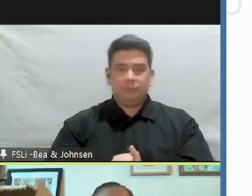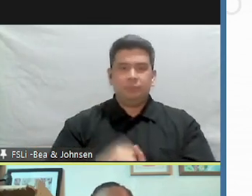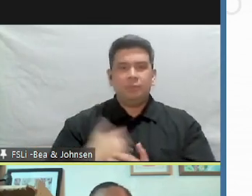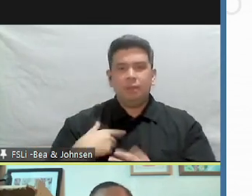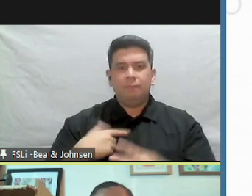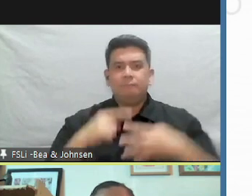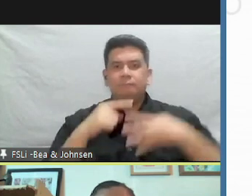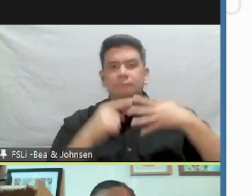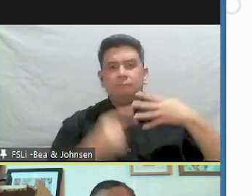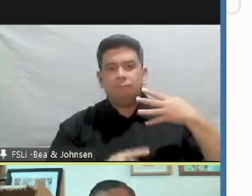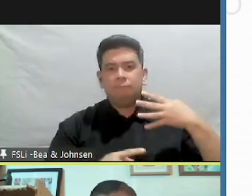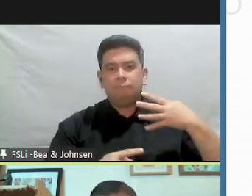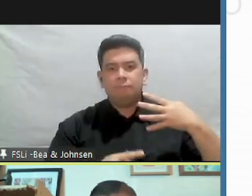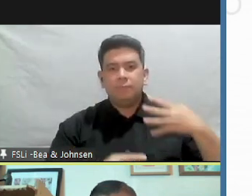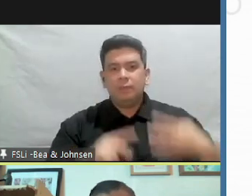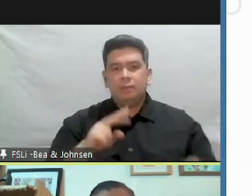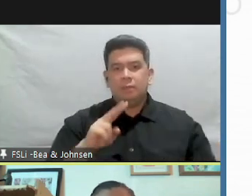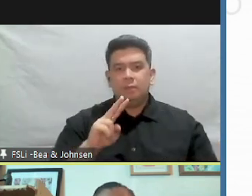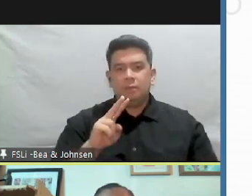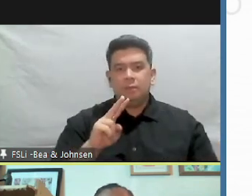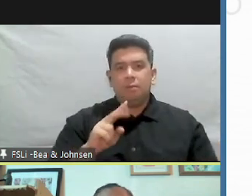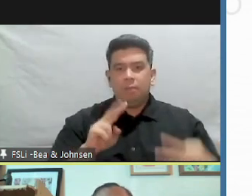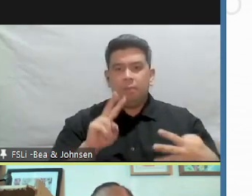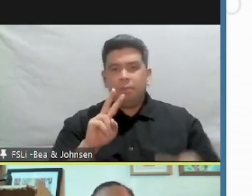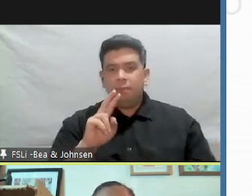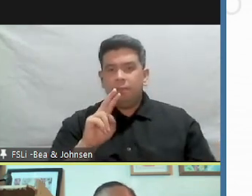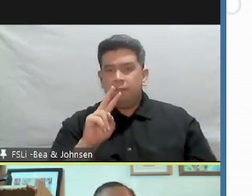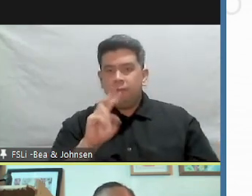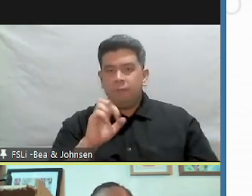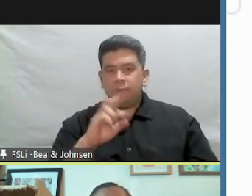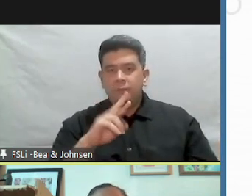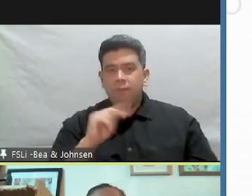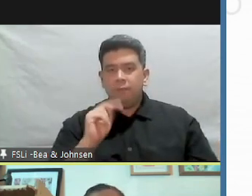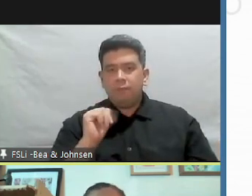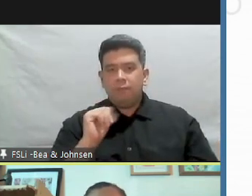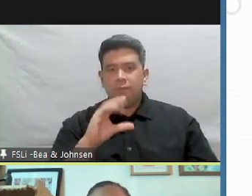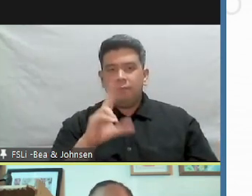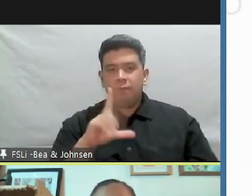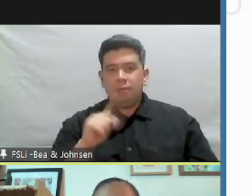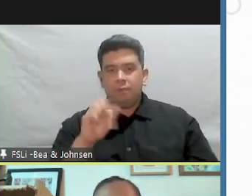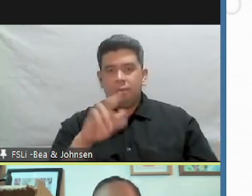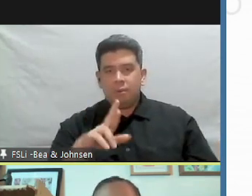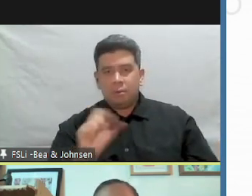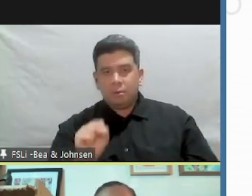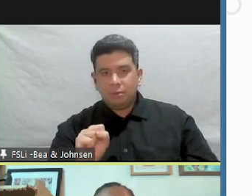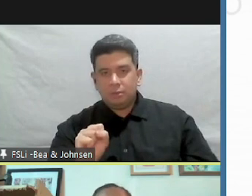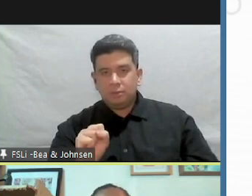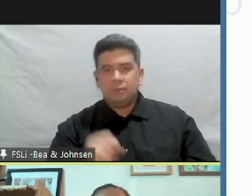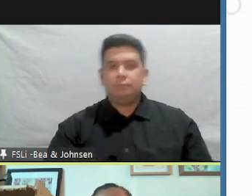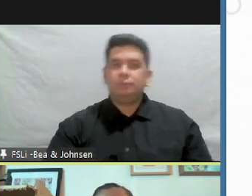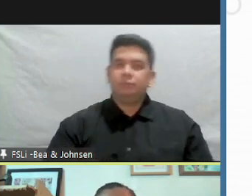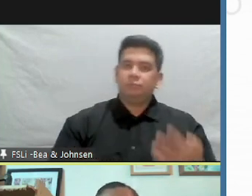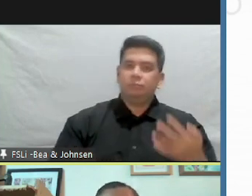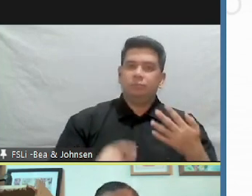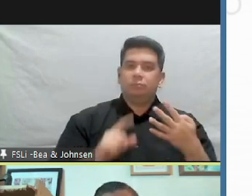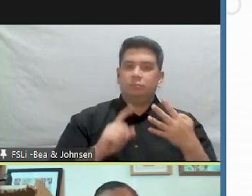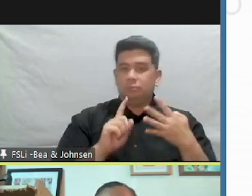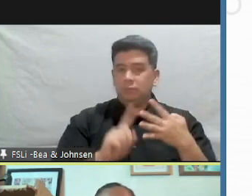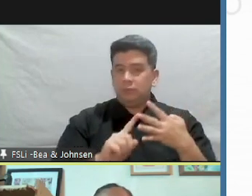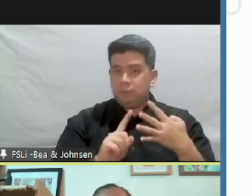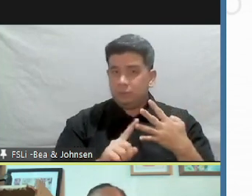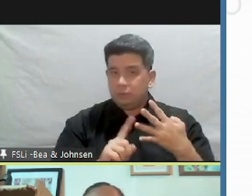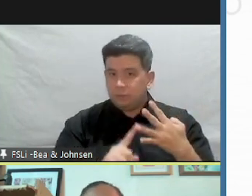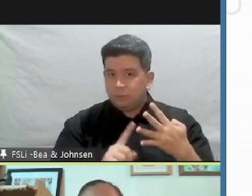wika, yung Vernaculars Community School Movement, Community-Based First Language Education Initiative, at